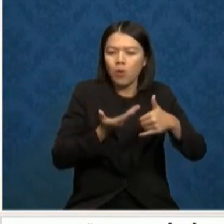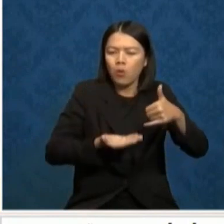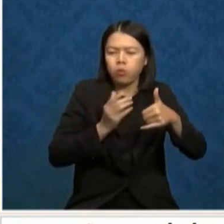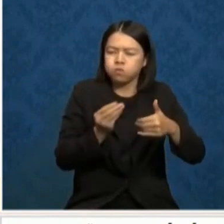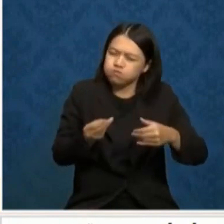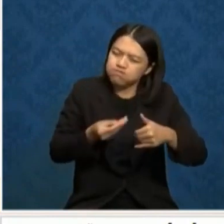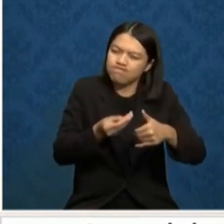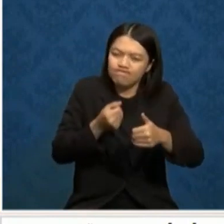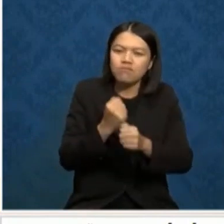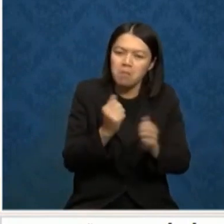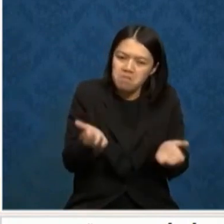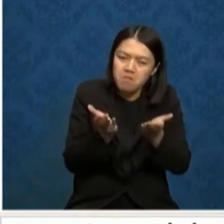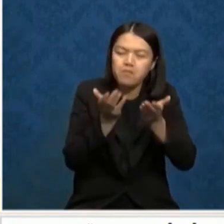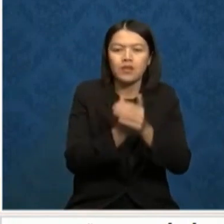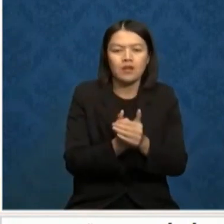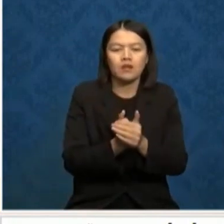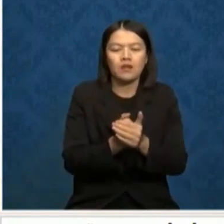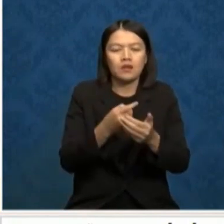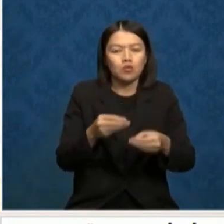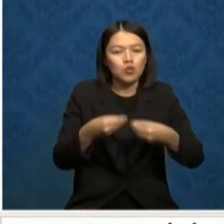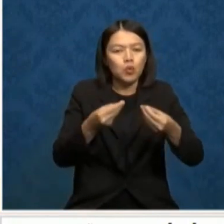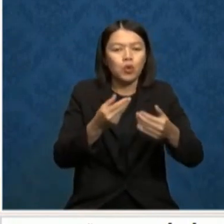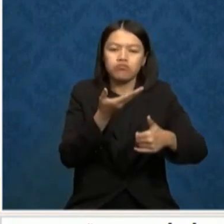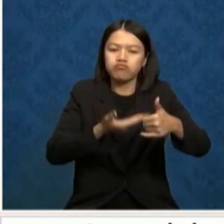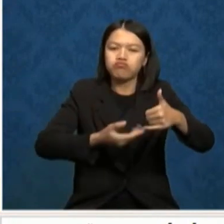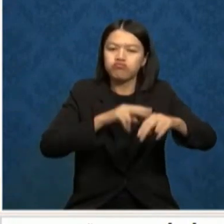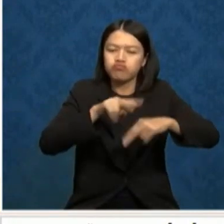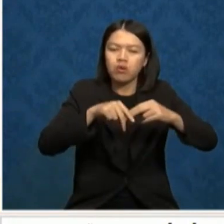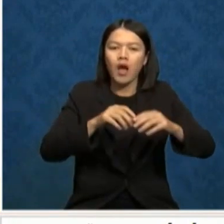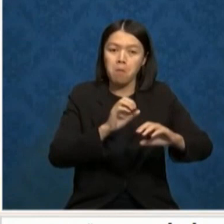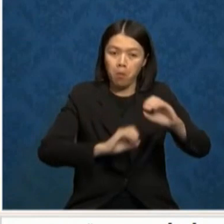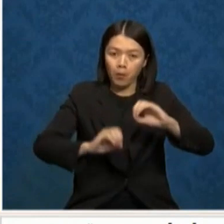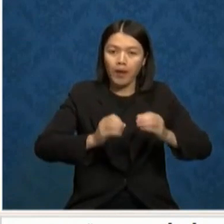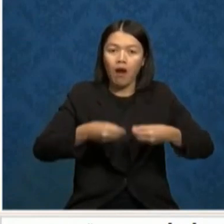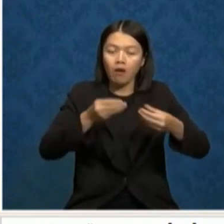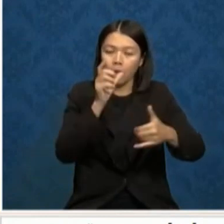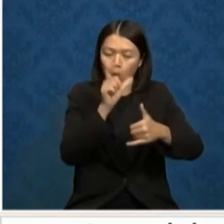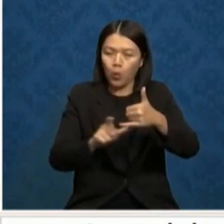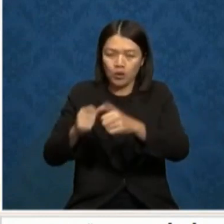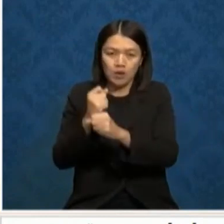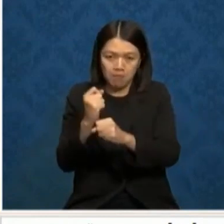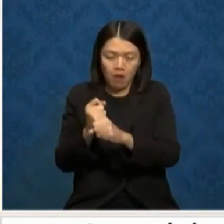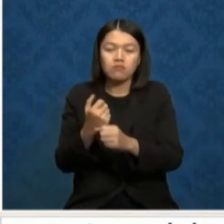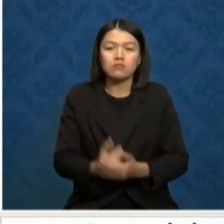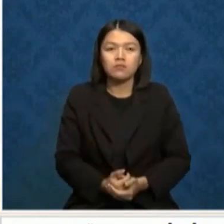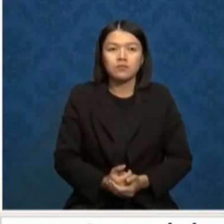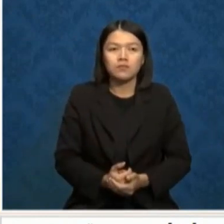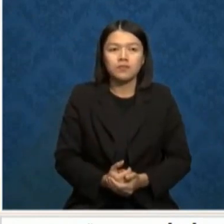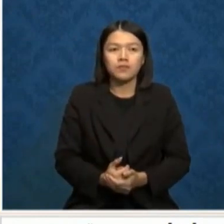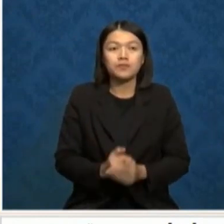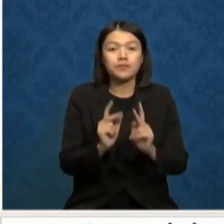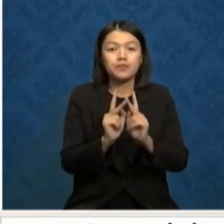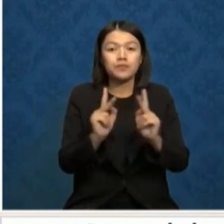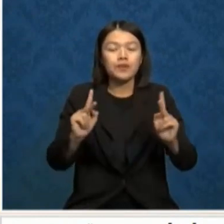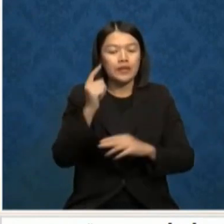ค่ะและเราจำเป็นต้องสร้างหลักประกันคุ้มครองและสร้างความปลอดภัยในการทำงานนะคะในส่วนของกรรมาธิ